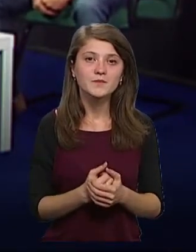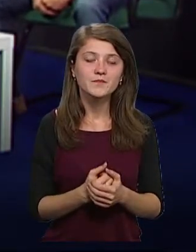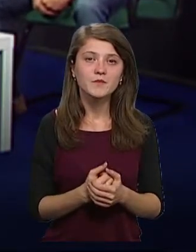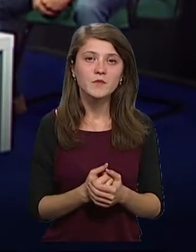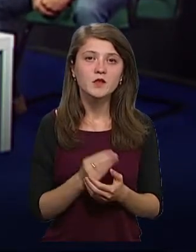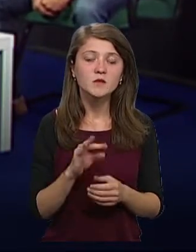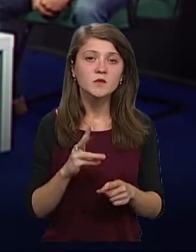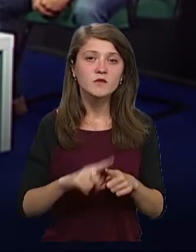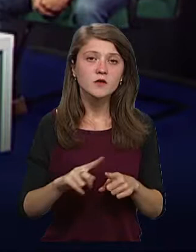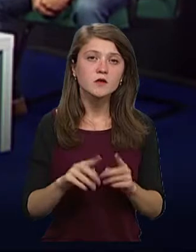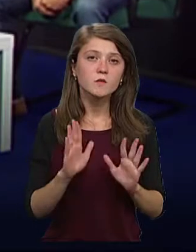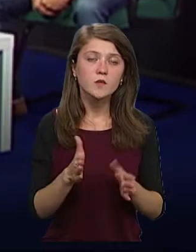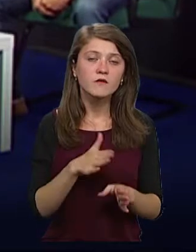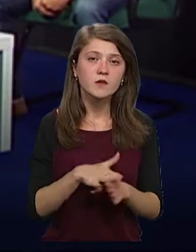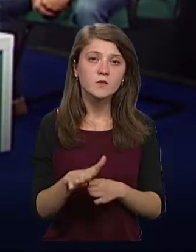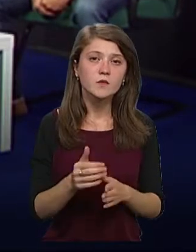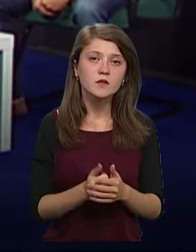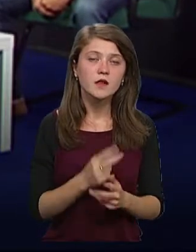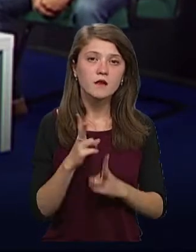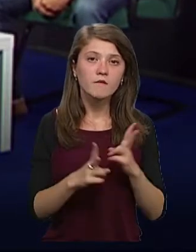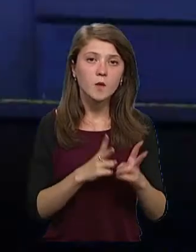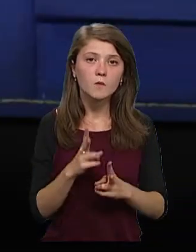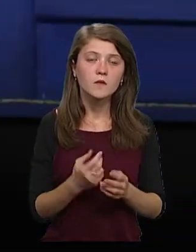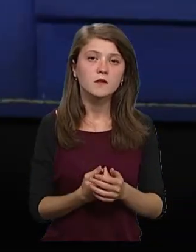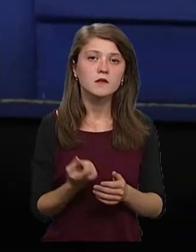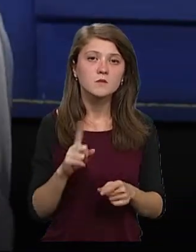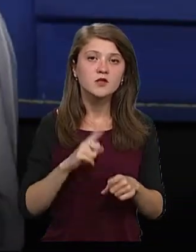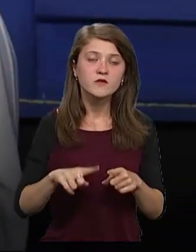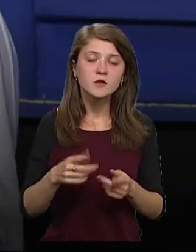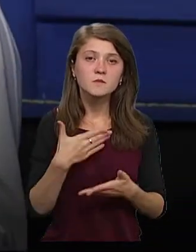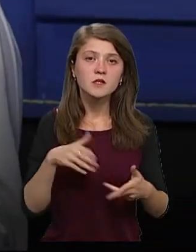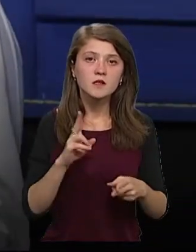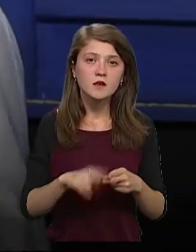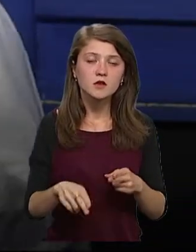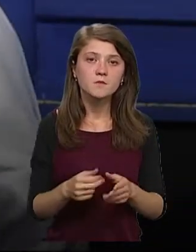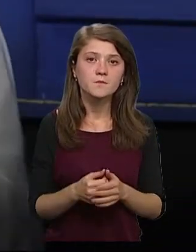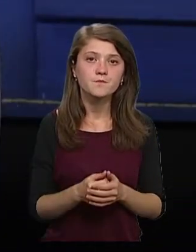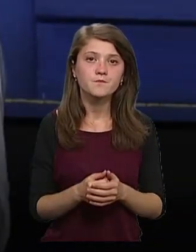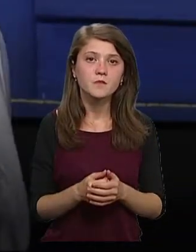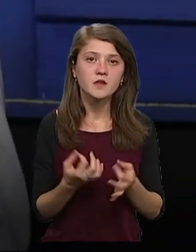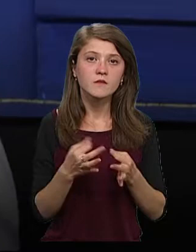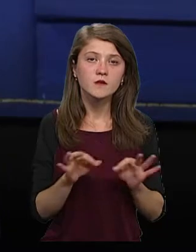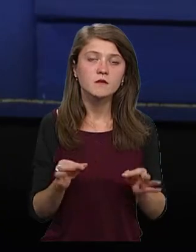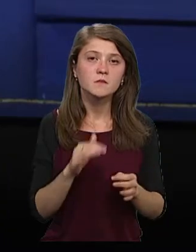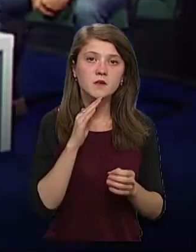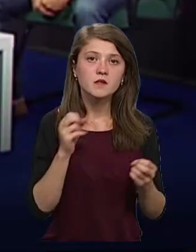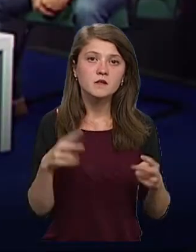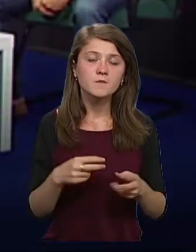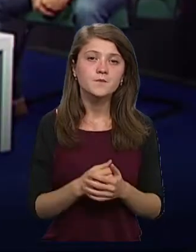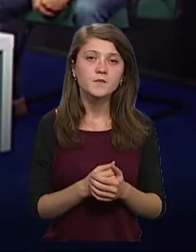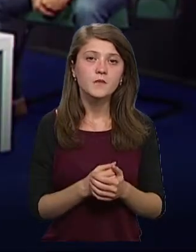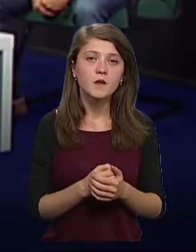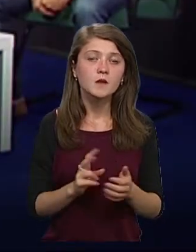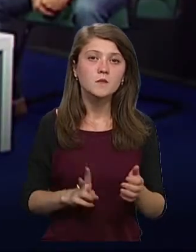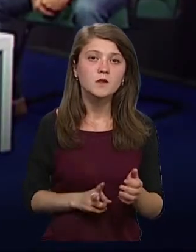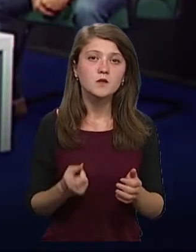чим швидше відбудеться реформа, чим більше швидше ми закінчимо, тим і вивільняться спеціалісти районних державних адміністрацій, тому